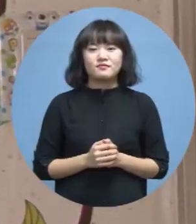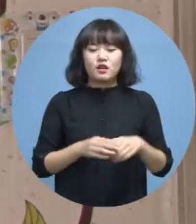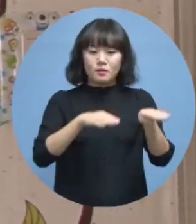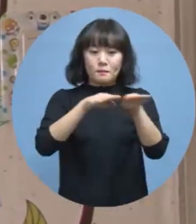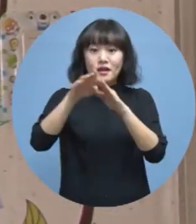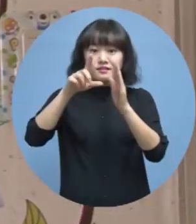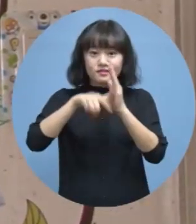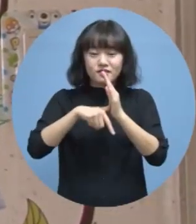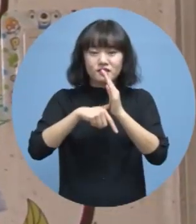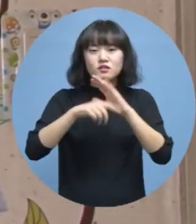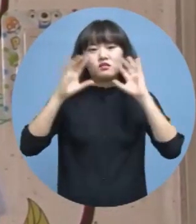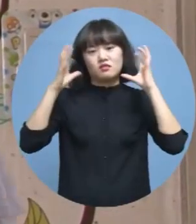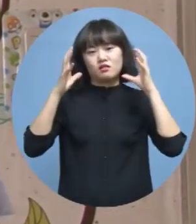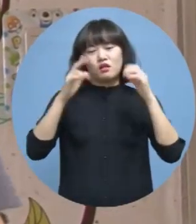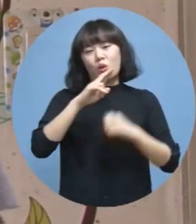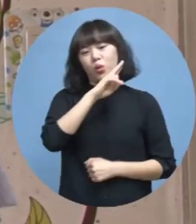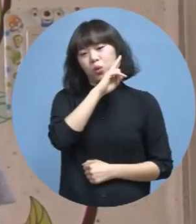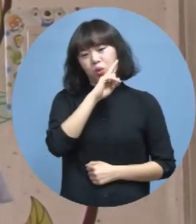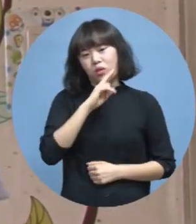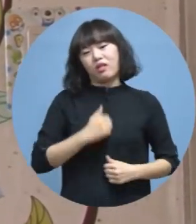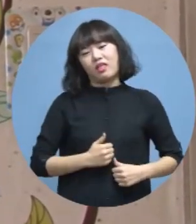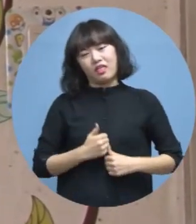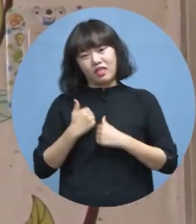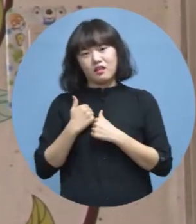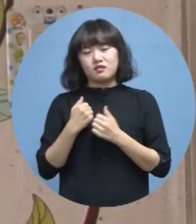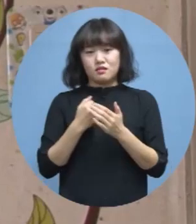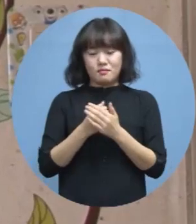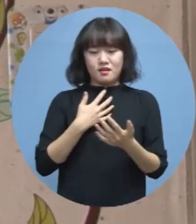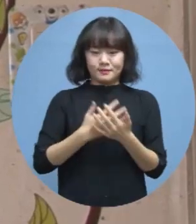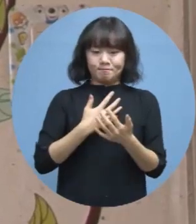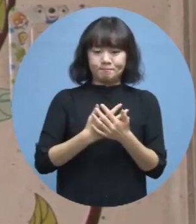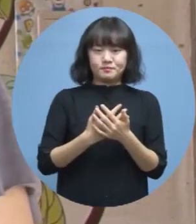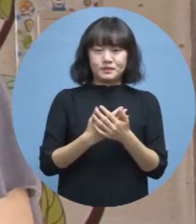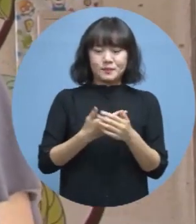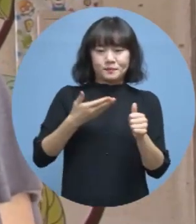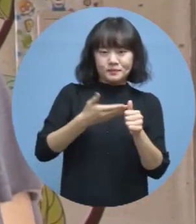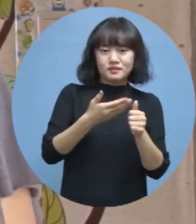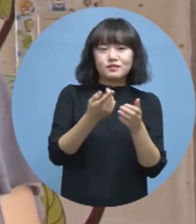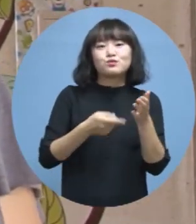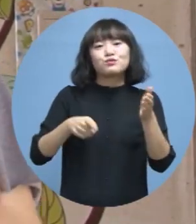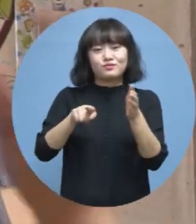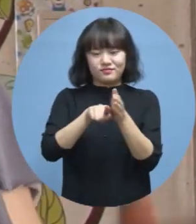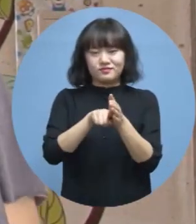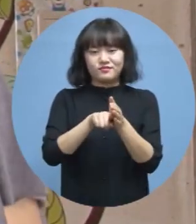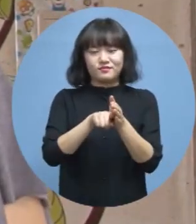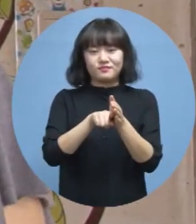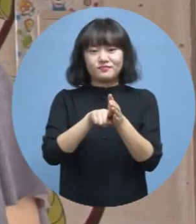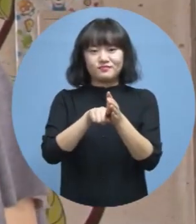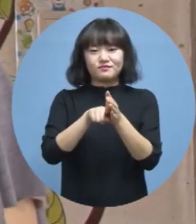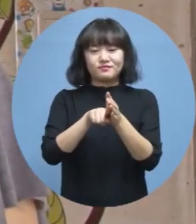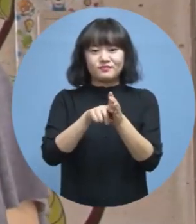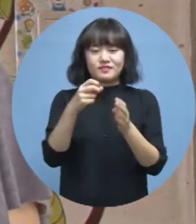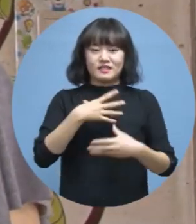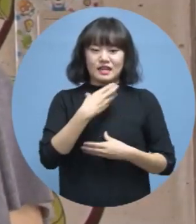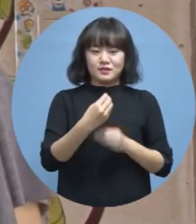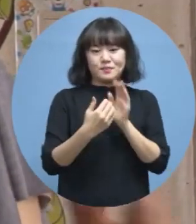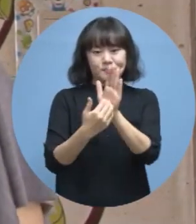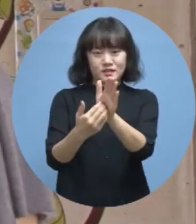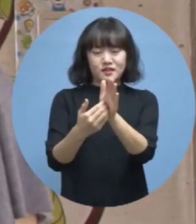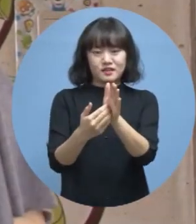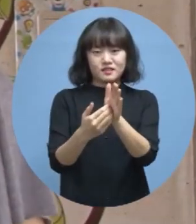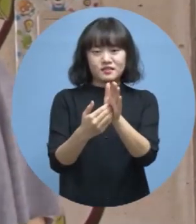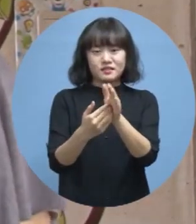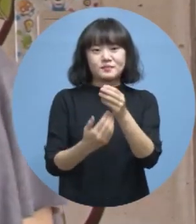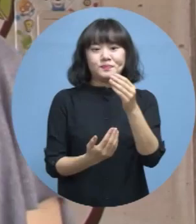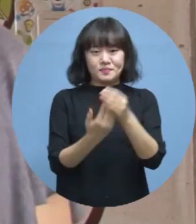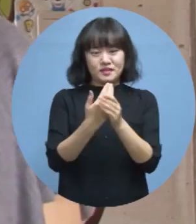방학 동안 좀 아이들이 흐트러져 있을 수 있고 좀 긴장감을 가지라고 그래서 좀 더 이제 안전관리